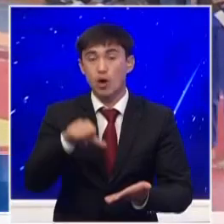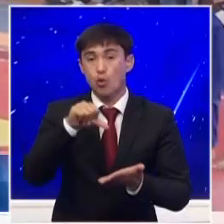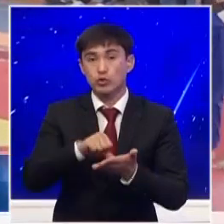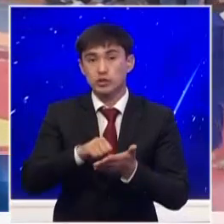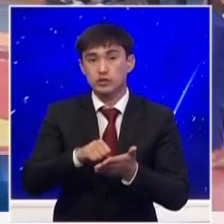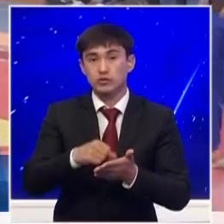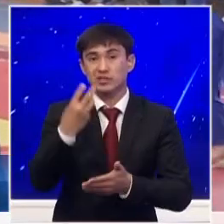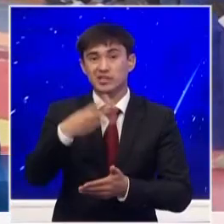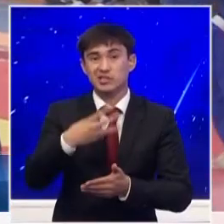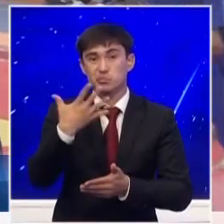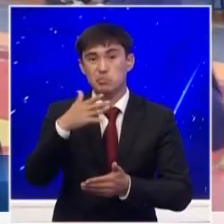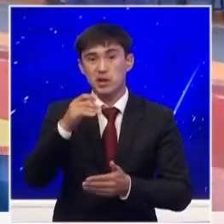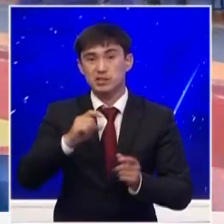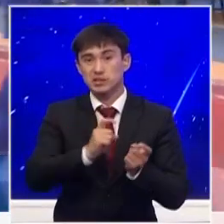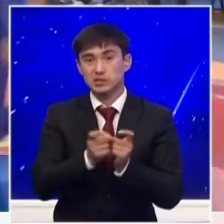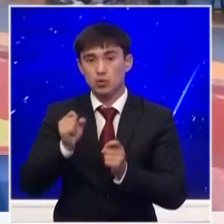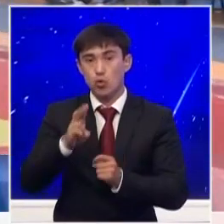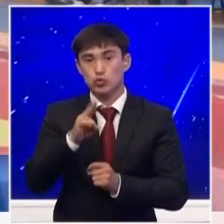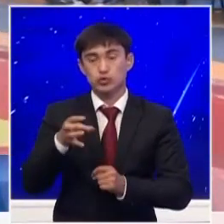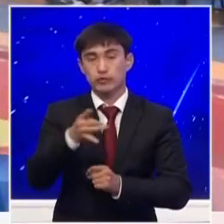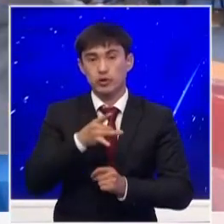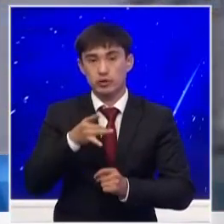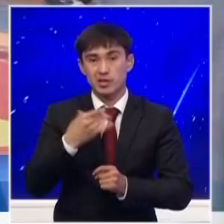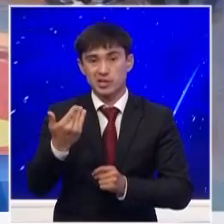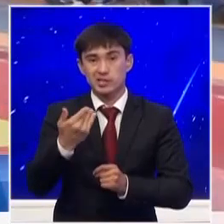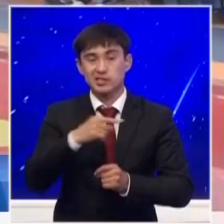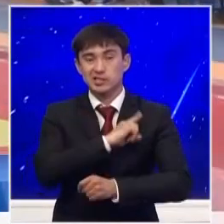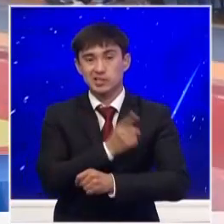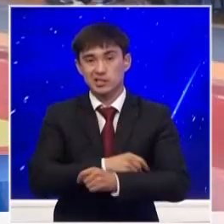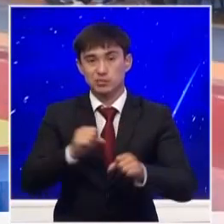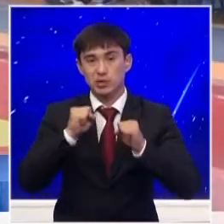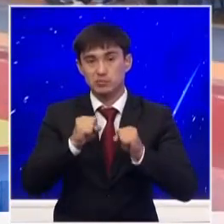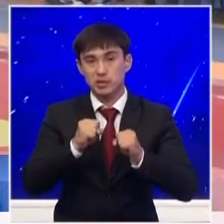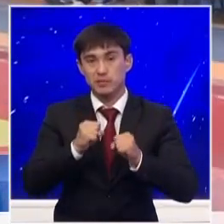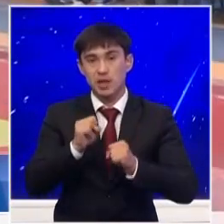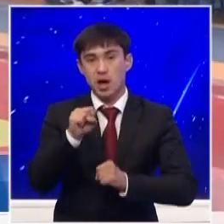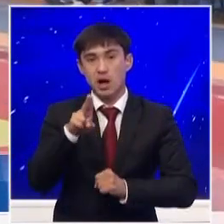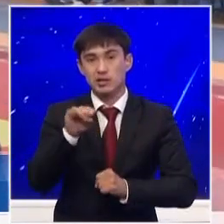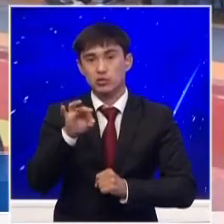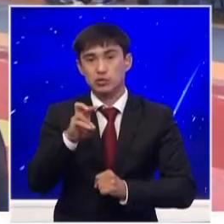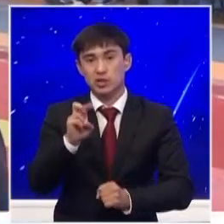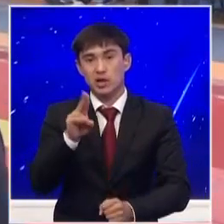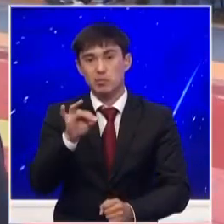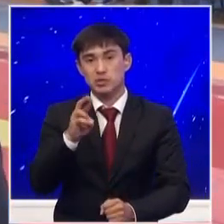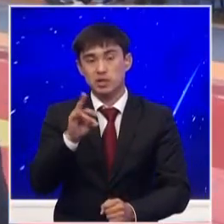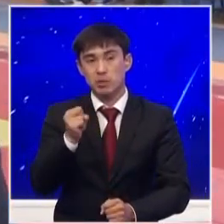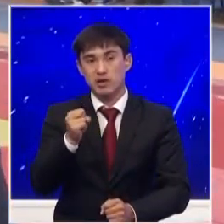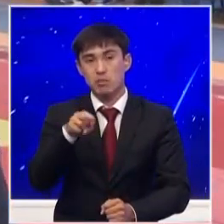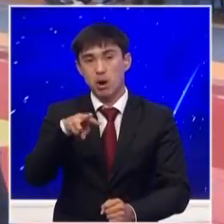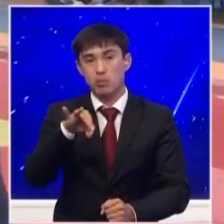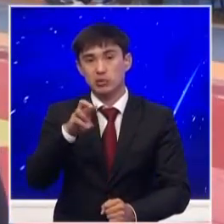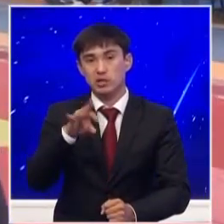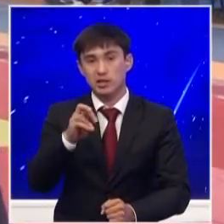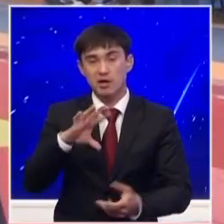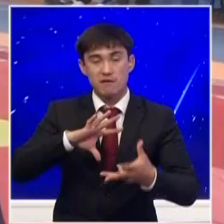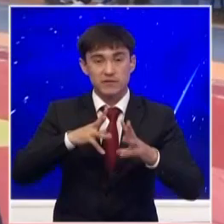Участвуют около 35 борцов из Коксусского района. Из них сильнейшие спортсмены Адиль Нурасыл, Сайранбек Шакабай и Махмут Адлет.